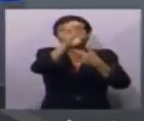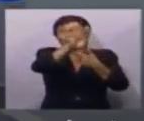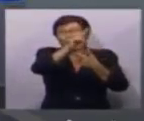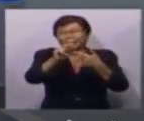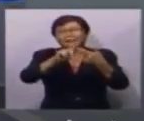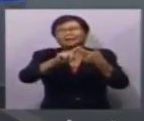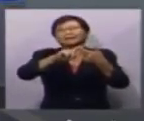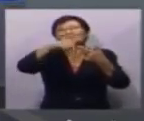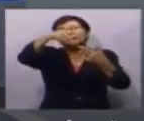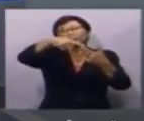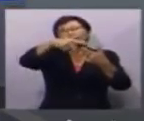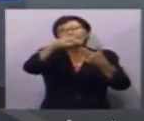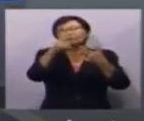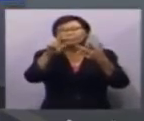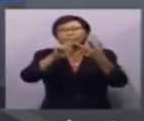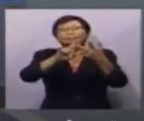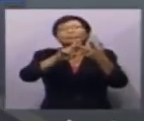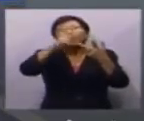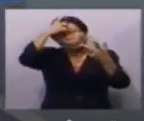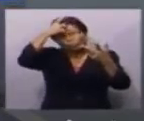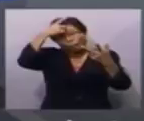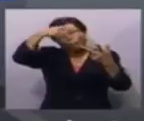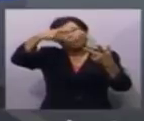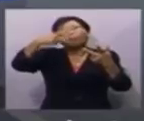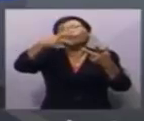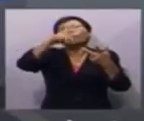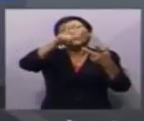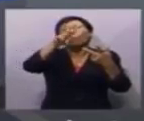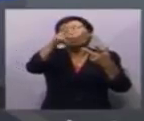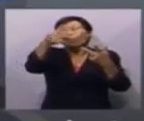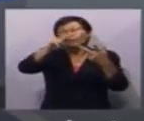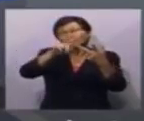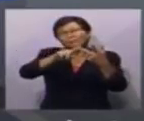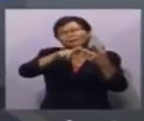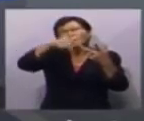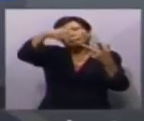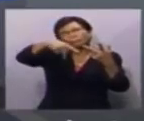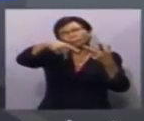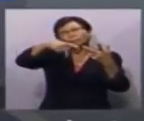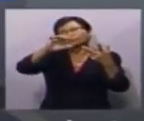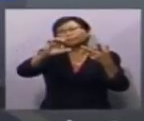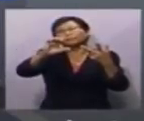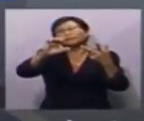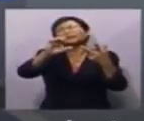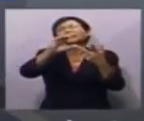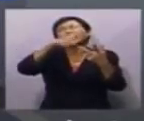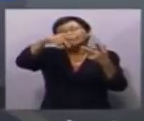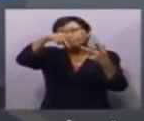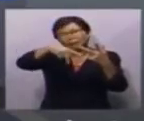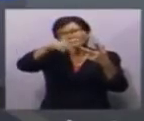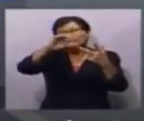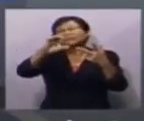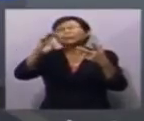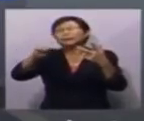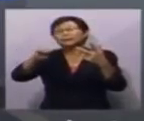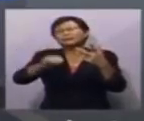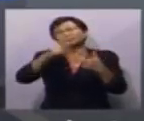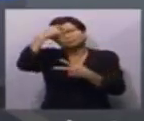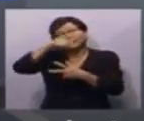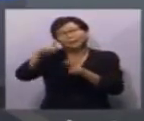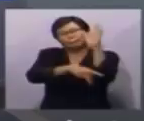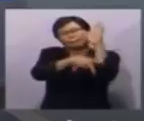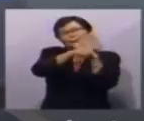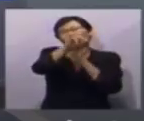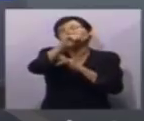Parti Rakyat Malaysia Bersatu dan Datuk Huan Cheng Guan daripada Parti Cinta Malaysia. Manakala bagi